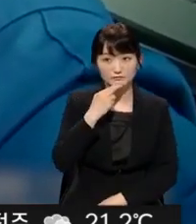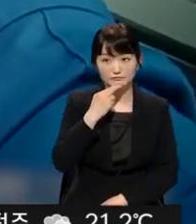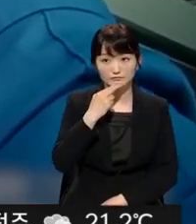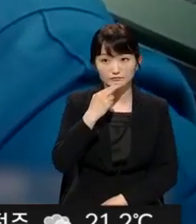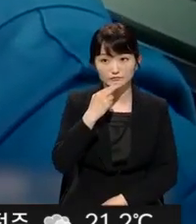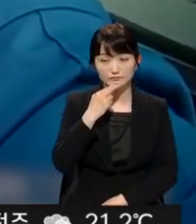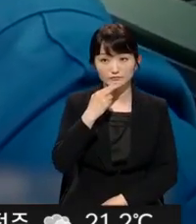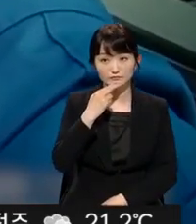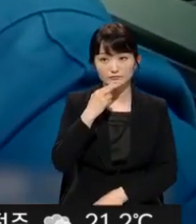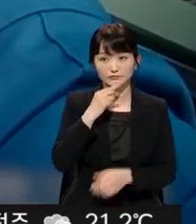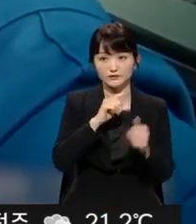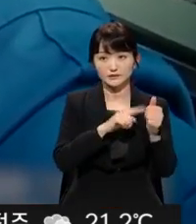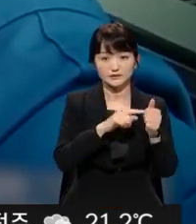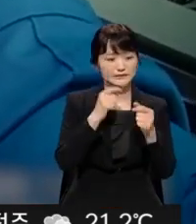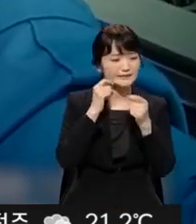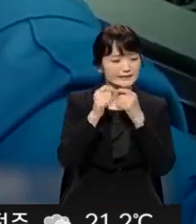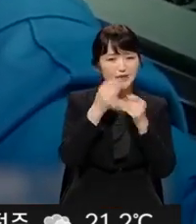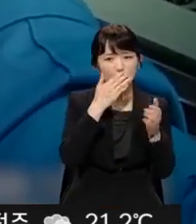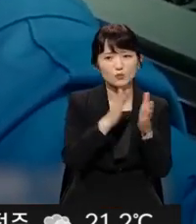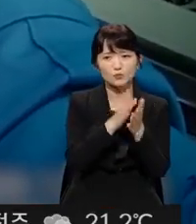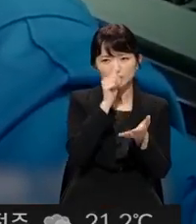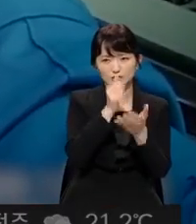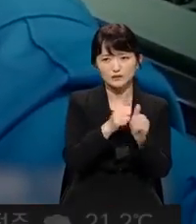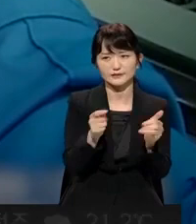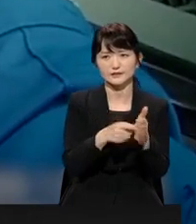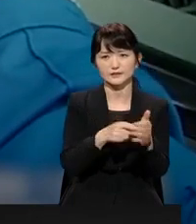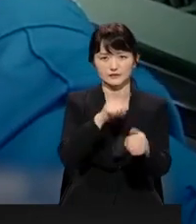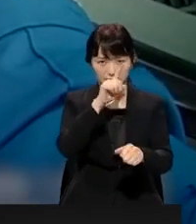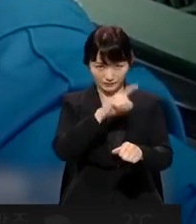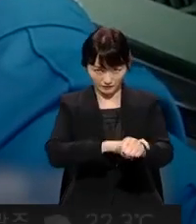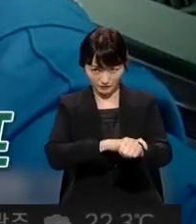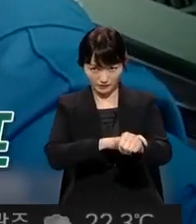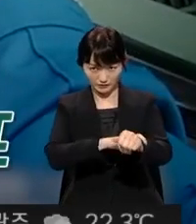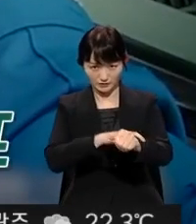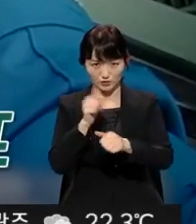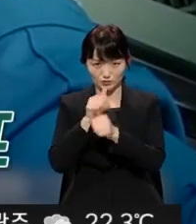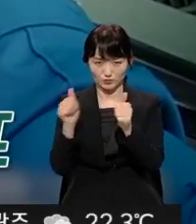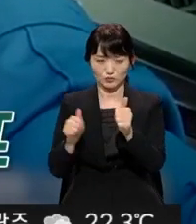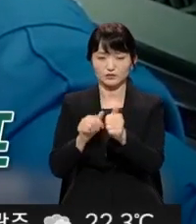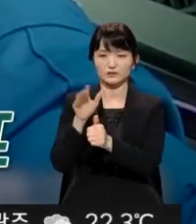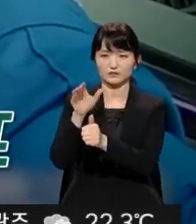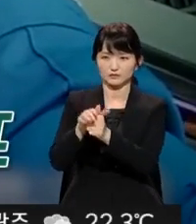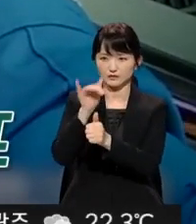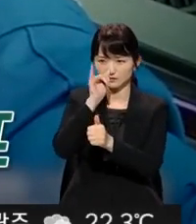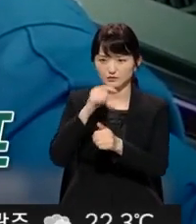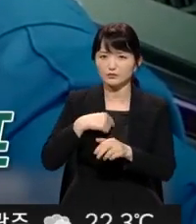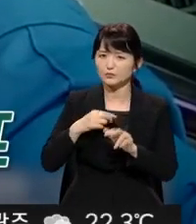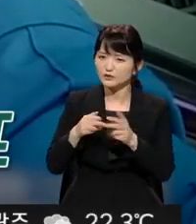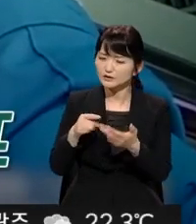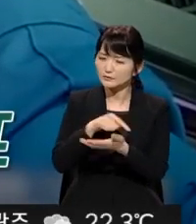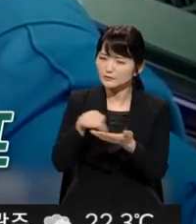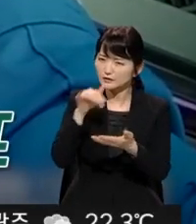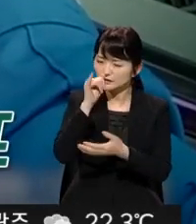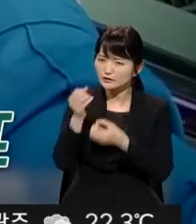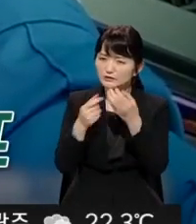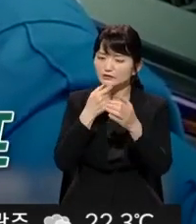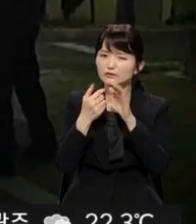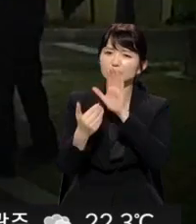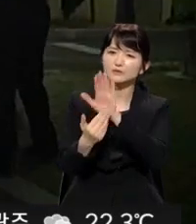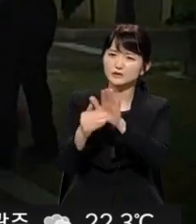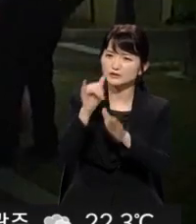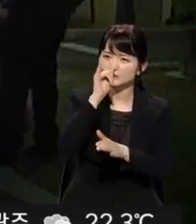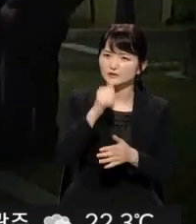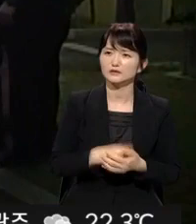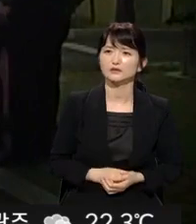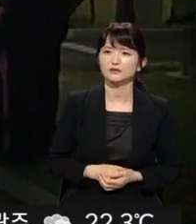혹시 사기 공범으로 저희가 긴급 체포하겠습니다. 경사 선임 할 수 있고요. 본인한테 불리한 진술은 거부할 수 있습니다.